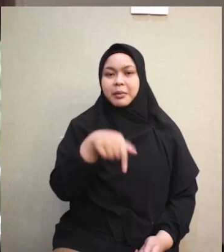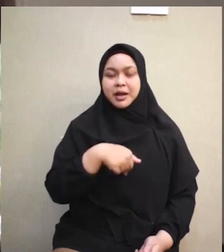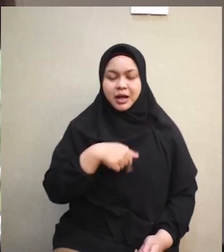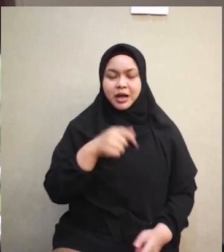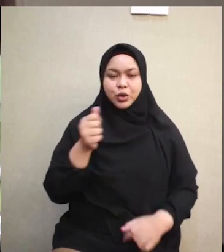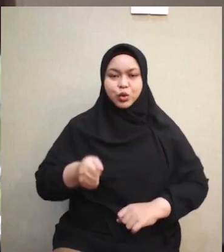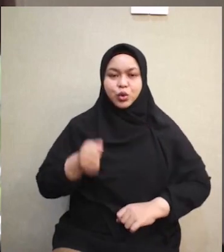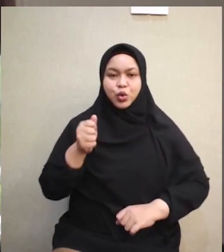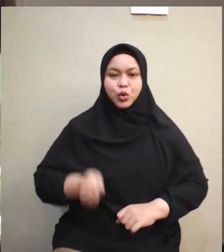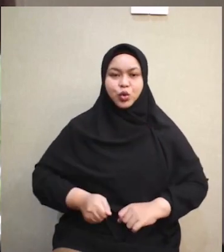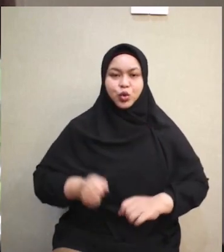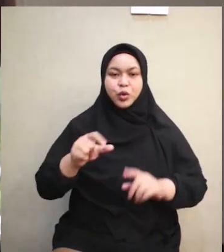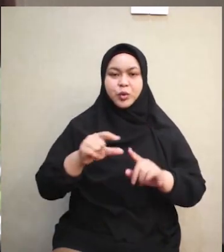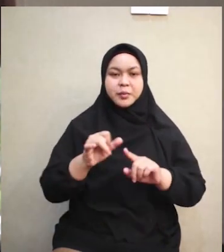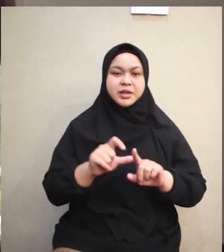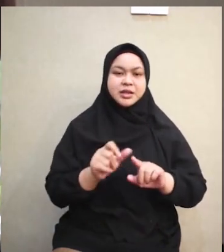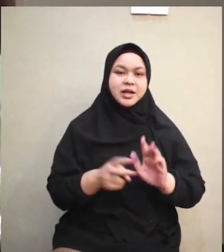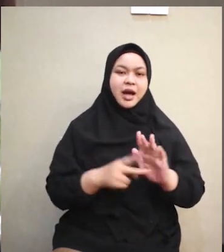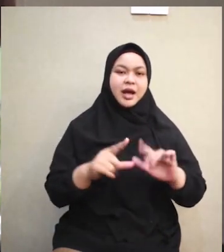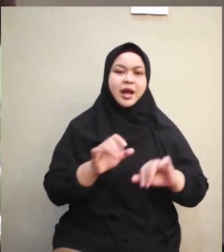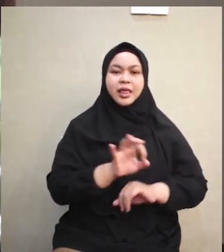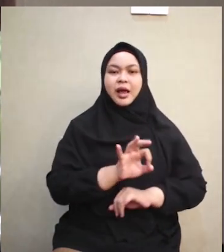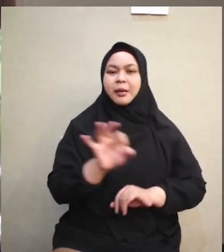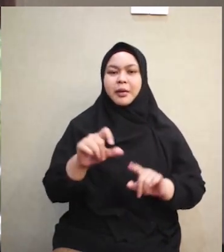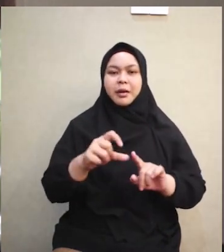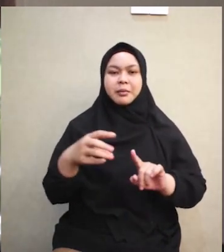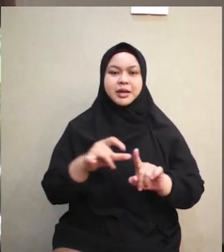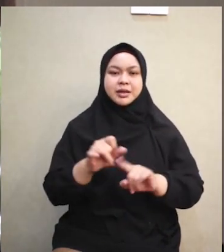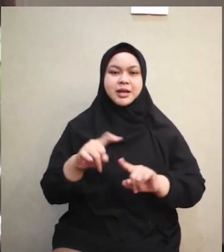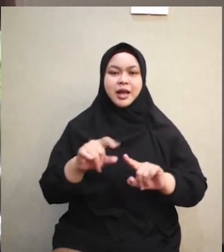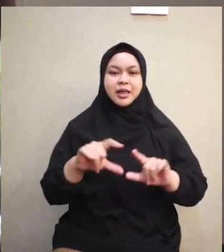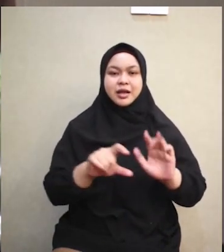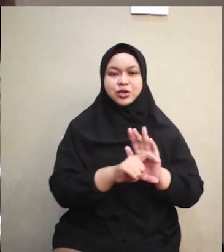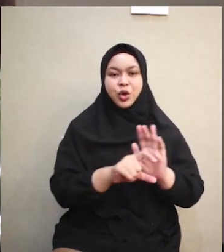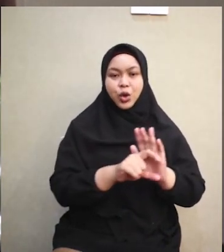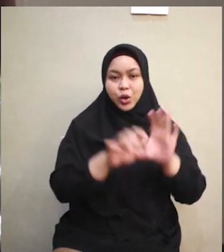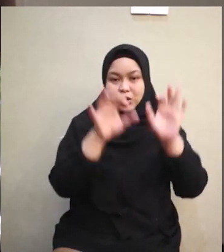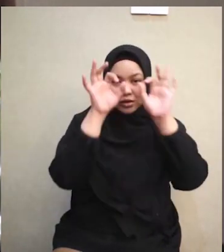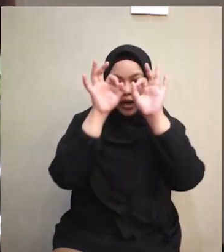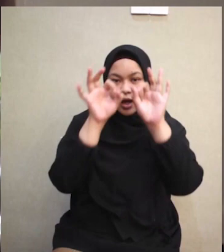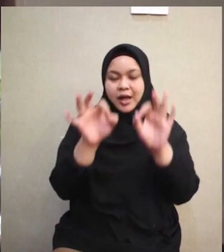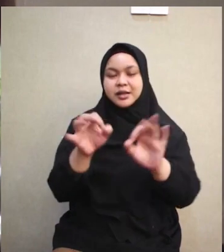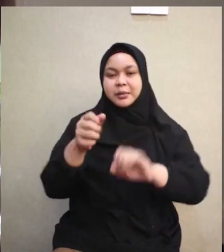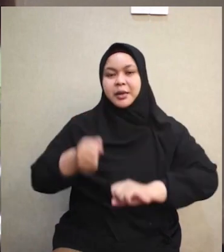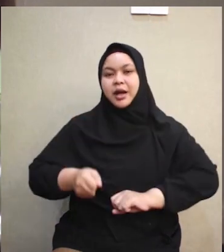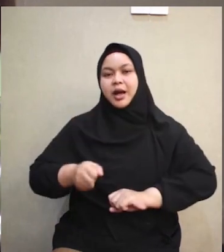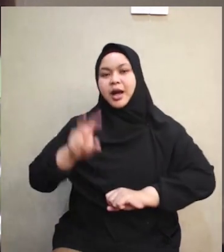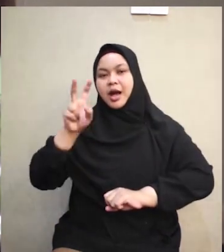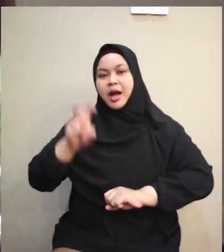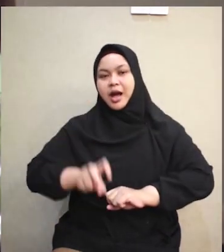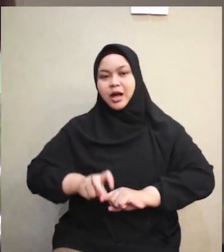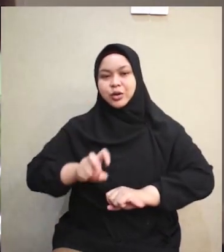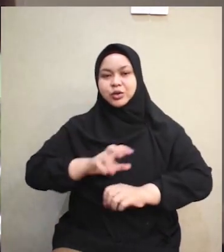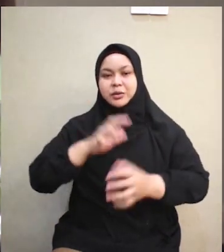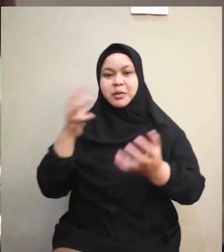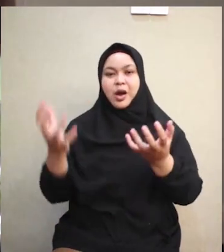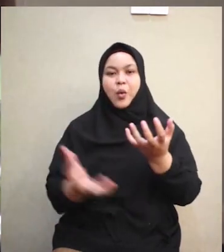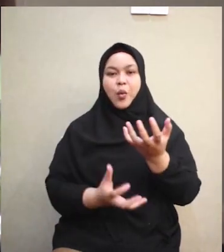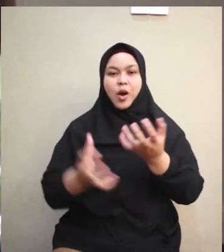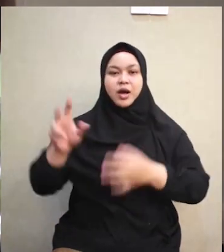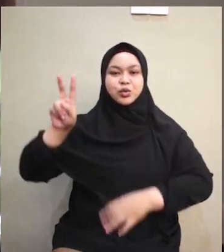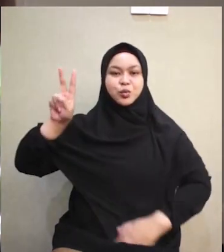berjalan tanpa perdata contohnya sebagai seorang Saksi di pengadilan harus dibawa sumpah kecuali anak-anak